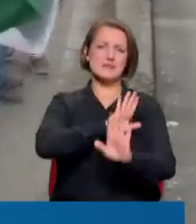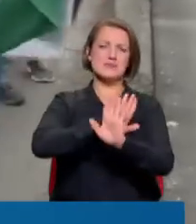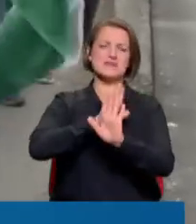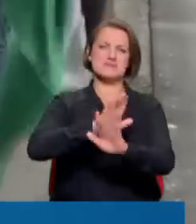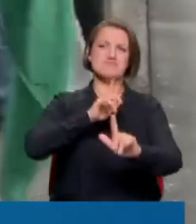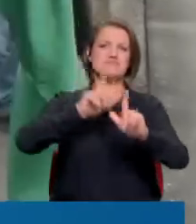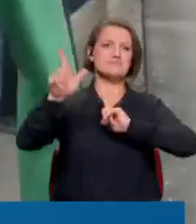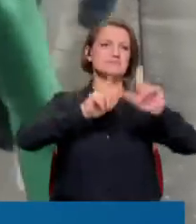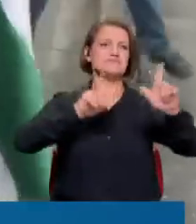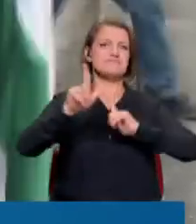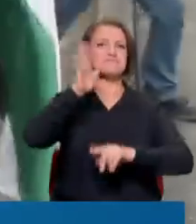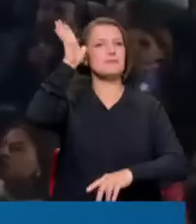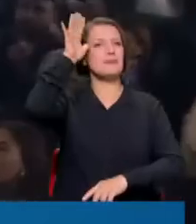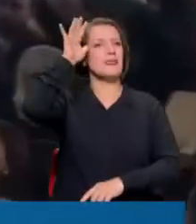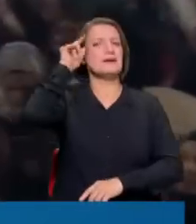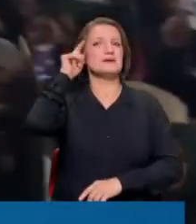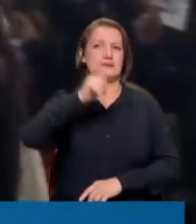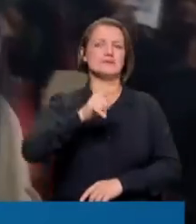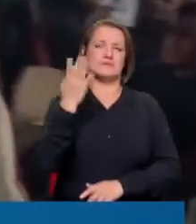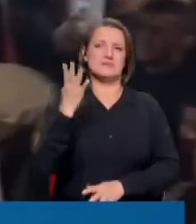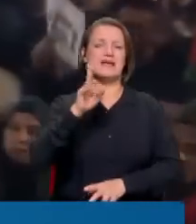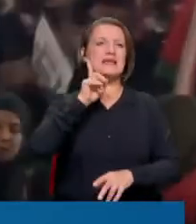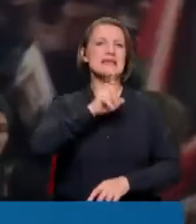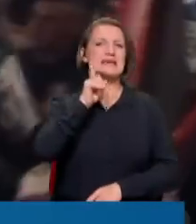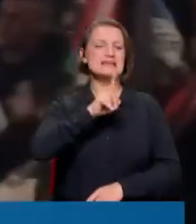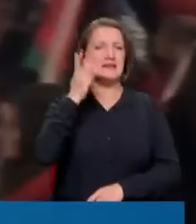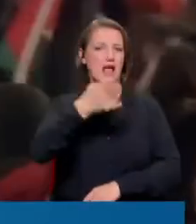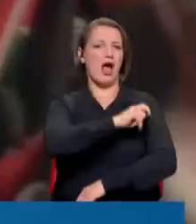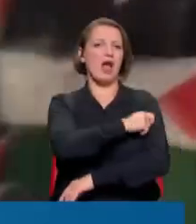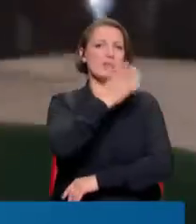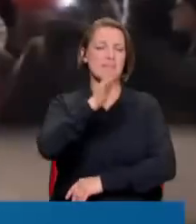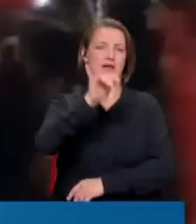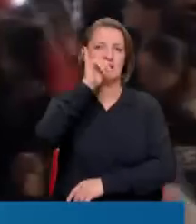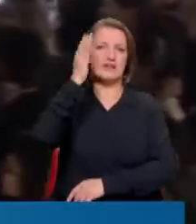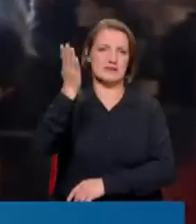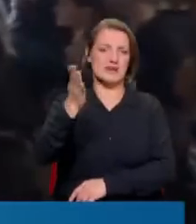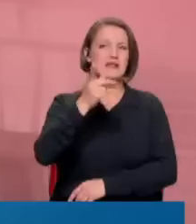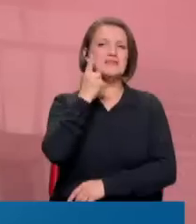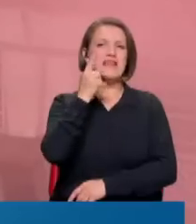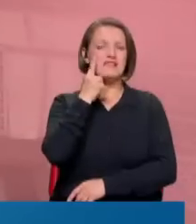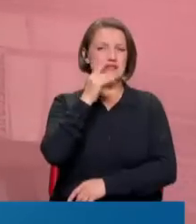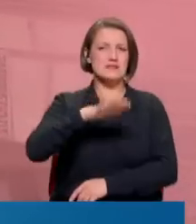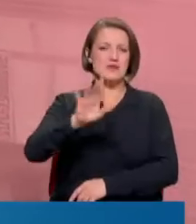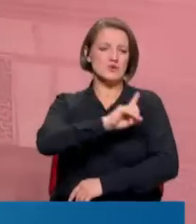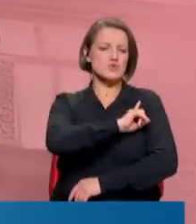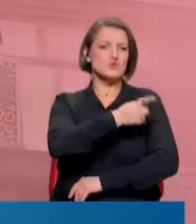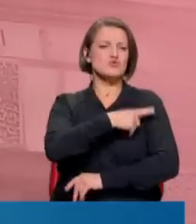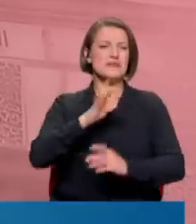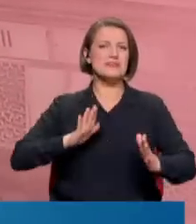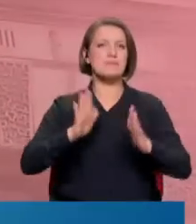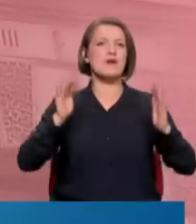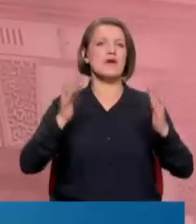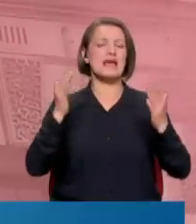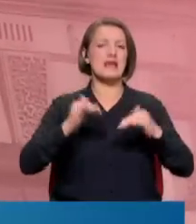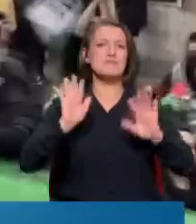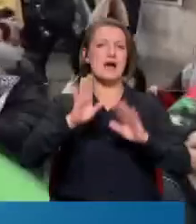sloganları yükseliyor Amerika Birleşik Devletleri'nde İngiltere'de Almanya'da İtalya'da devletler bazında güçlü bir tepki gelmese de